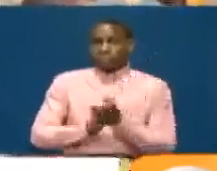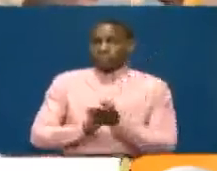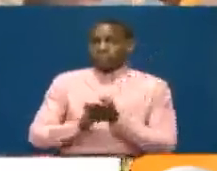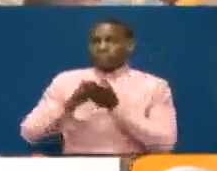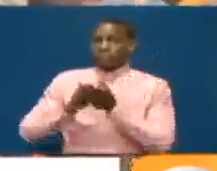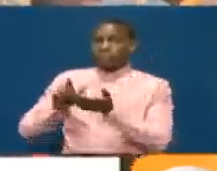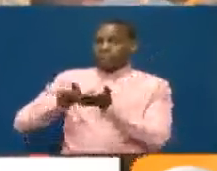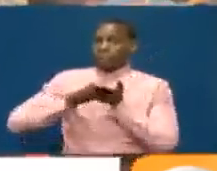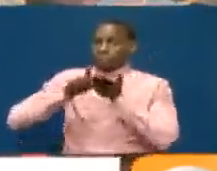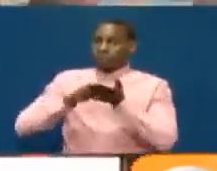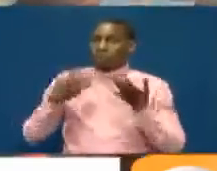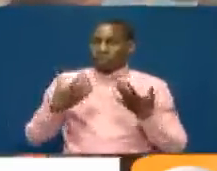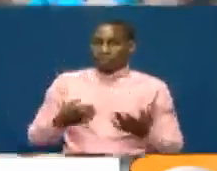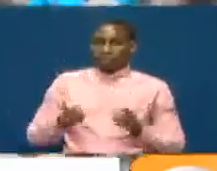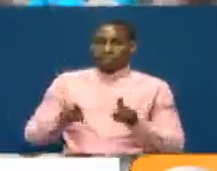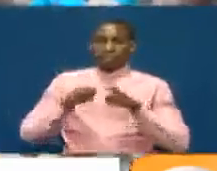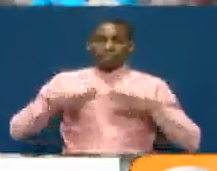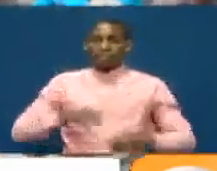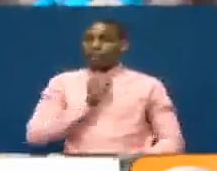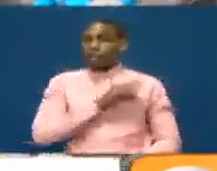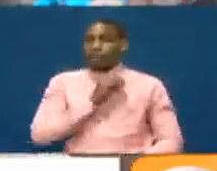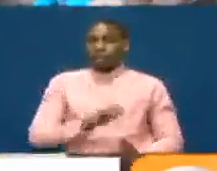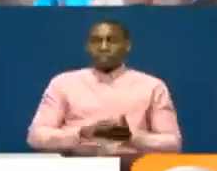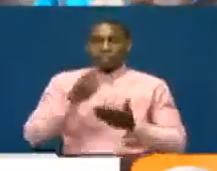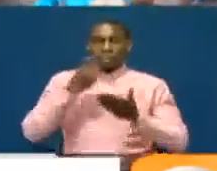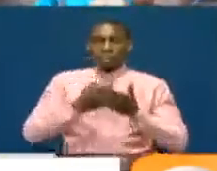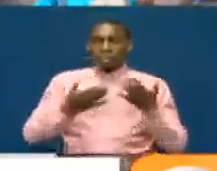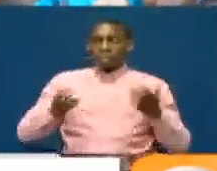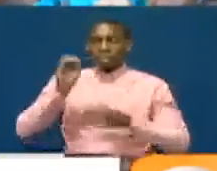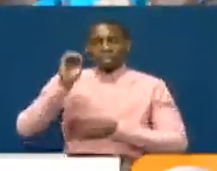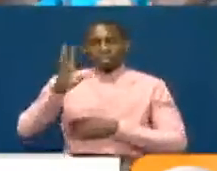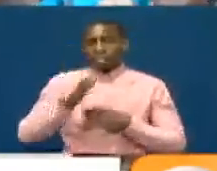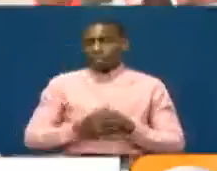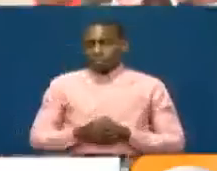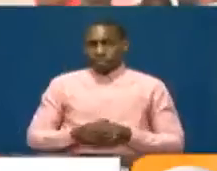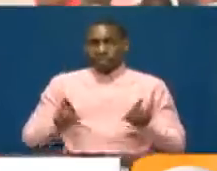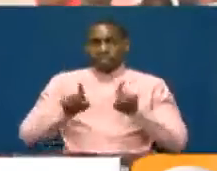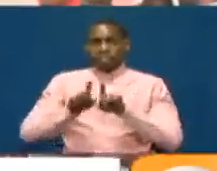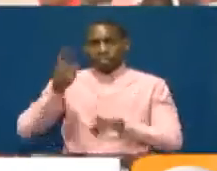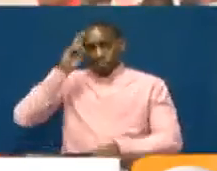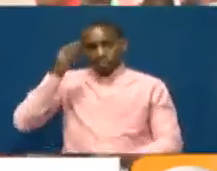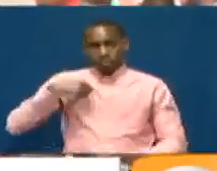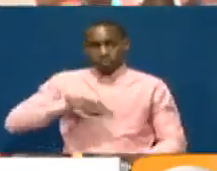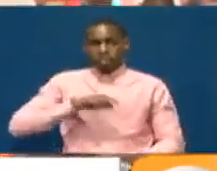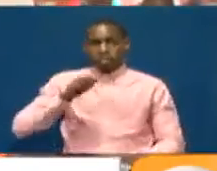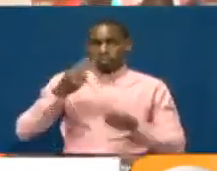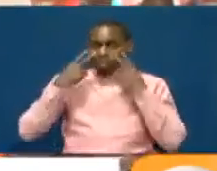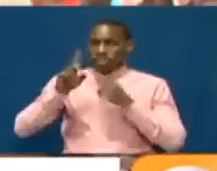iko juu, wananchi wanalia, bidhaa ziko juu, bei ya bidhaa, na ndio maana tunaona